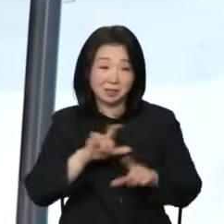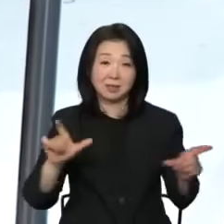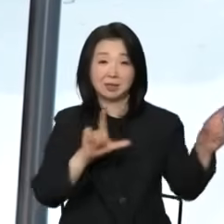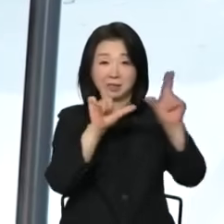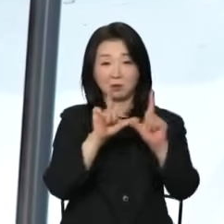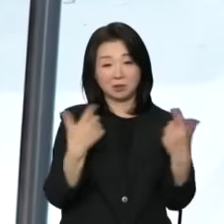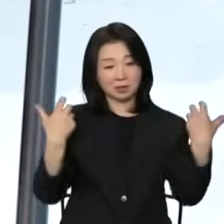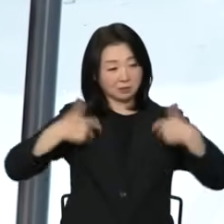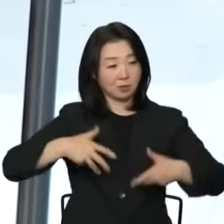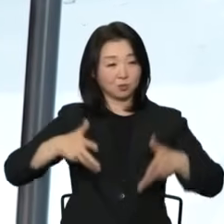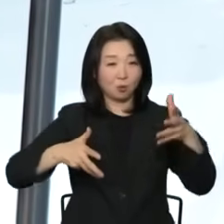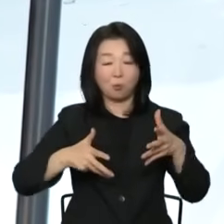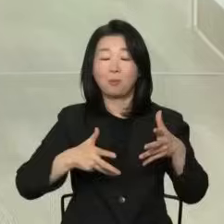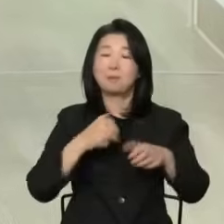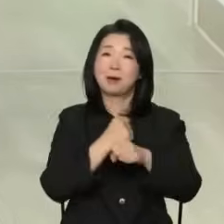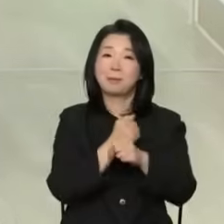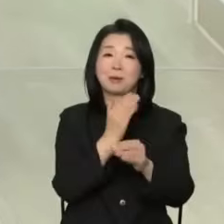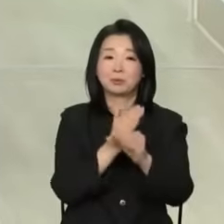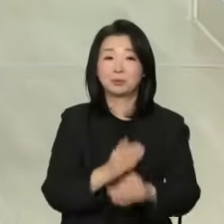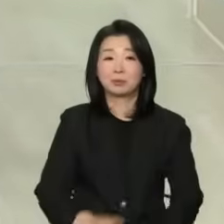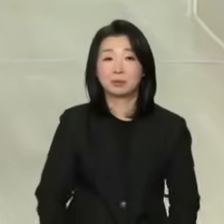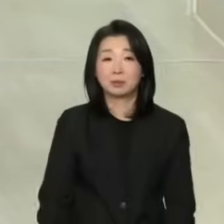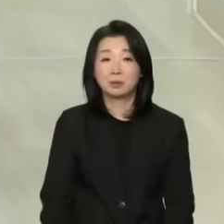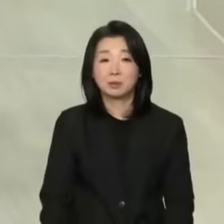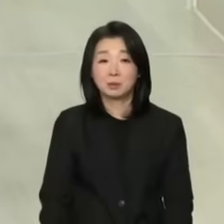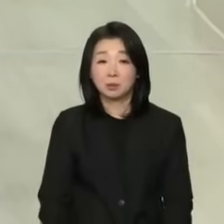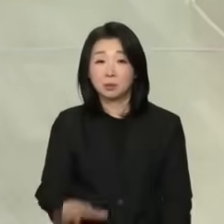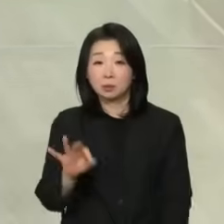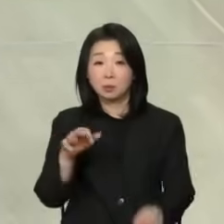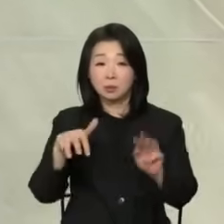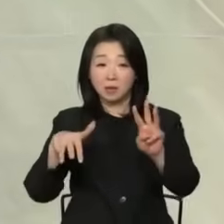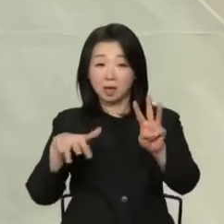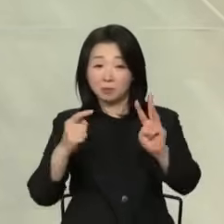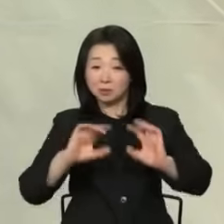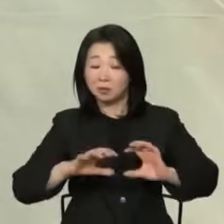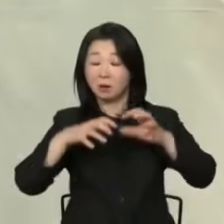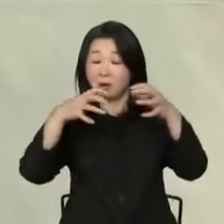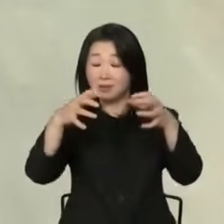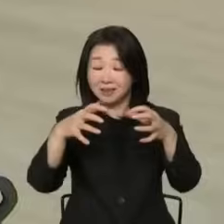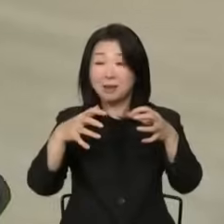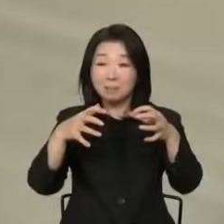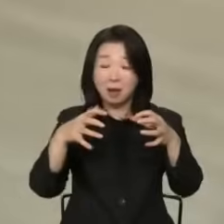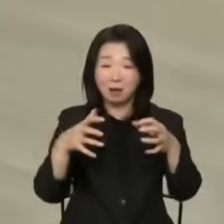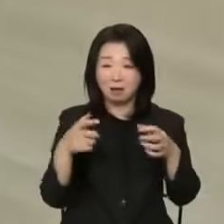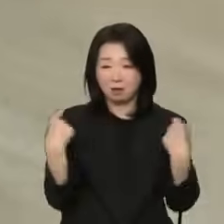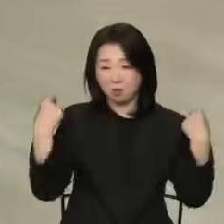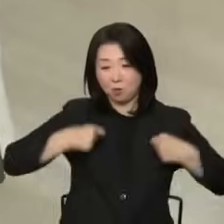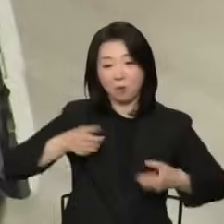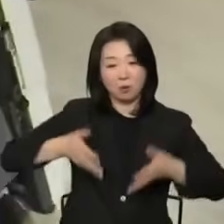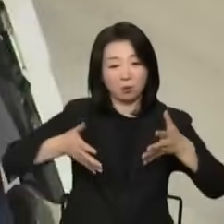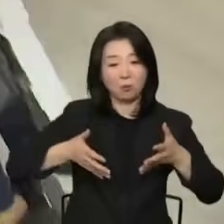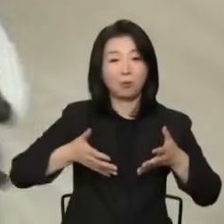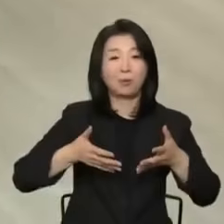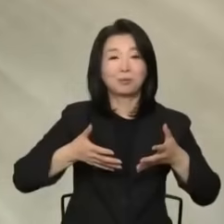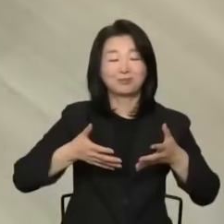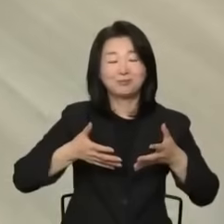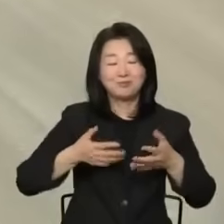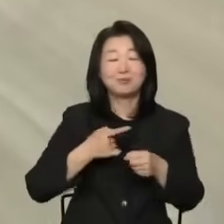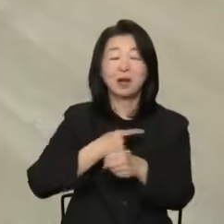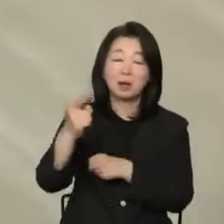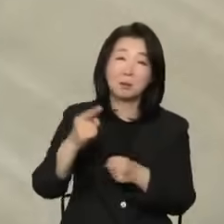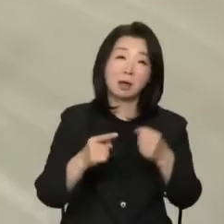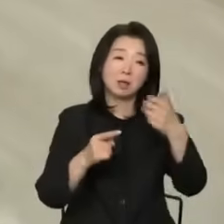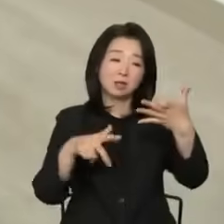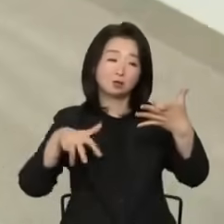속속 내놓고 있습니다. 현재 3조 원 규모인 전 세계 웨어러블 로봇 시장은 9년 뒤 19조 원 규모로 4배